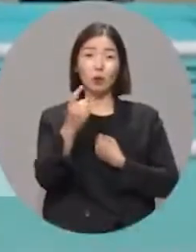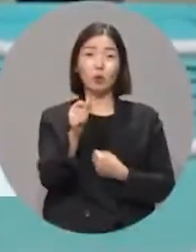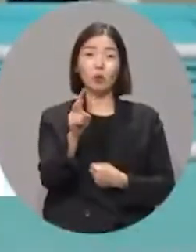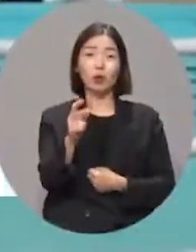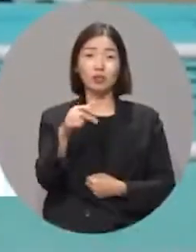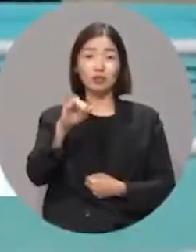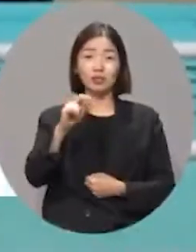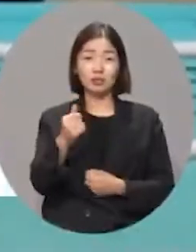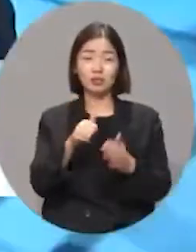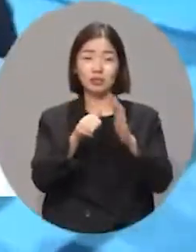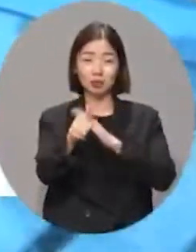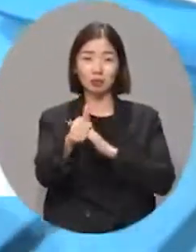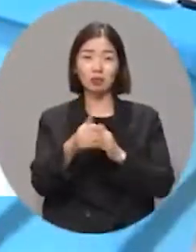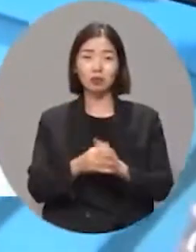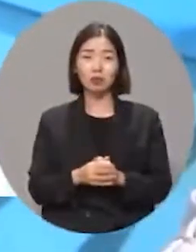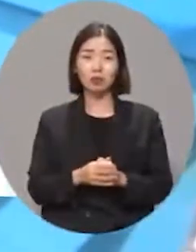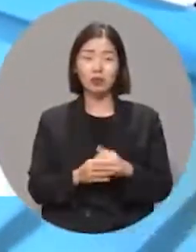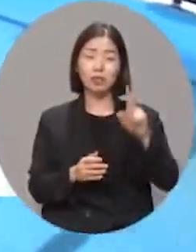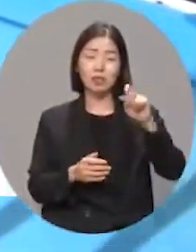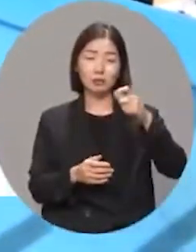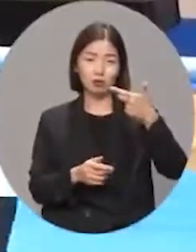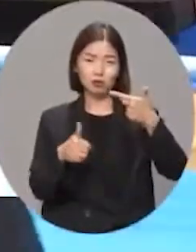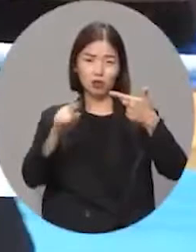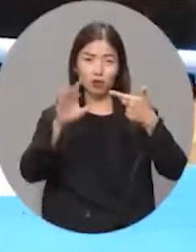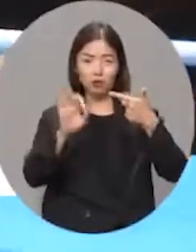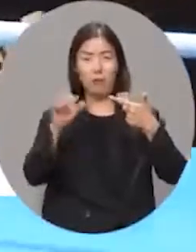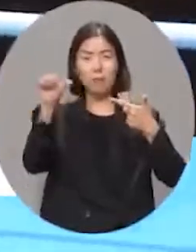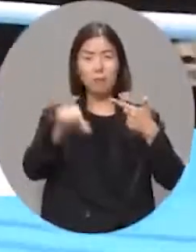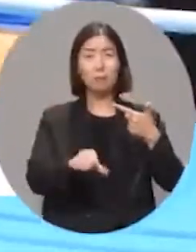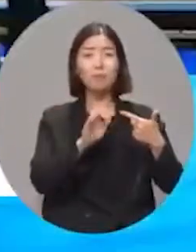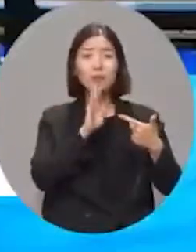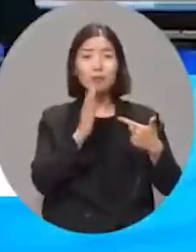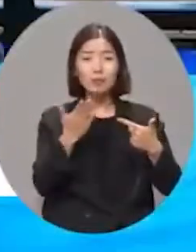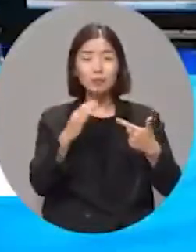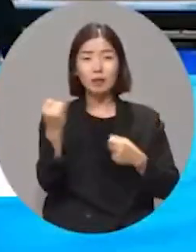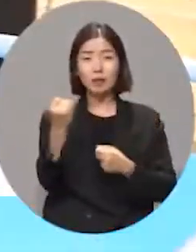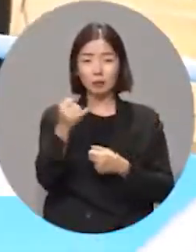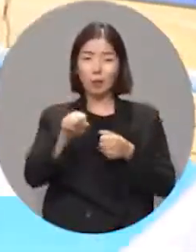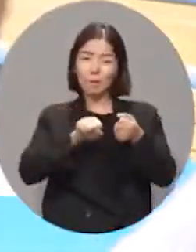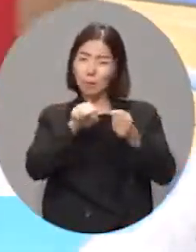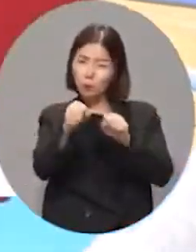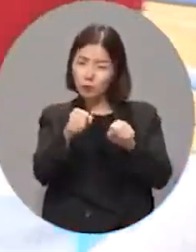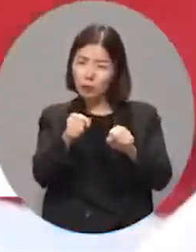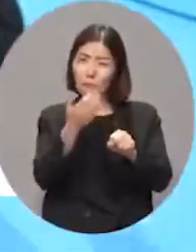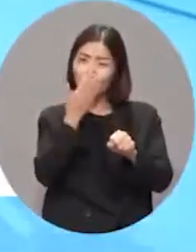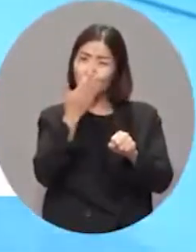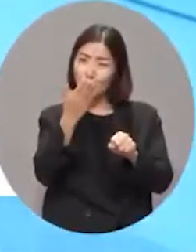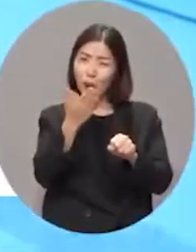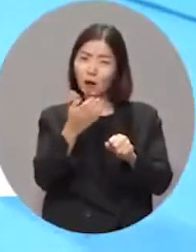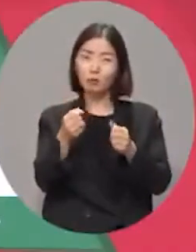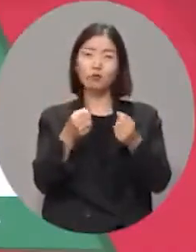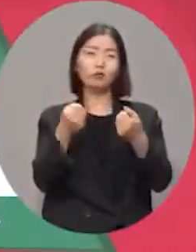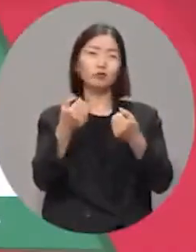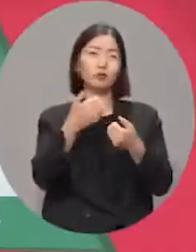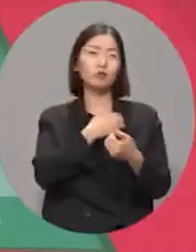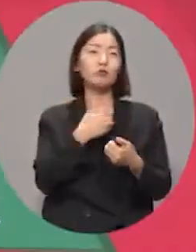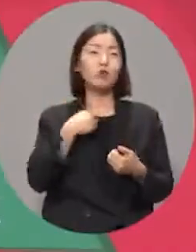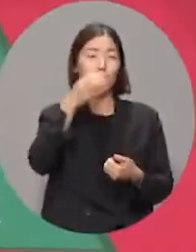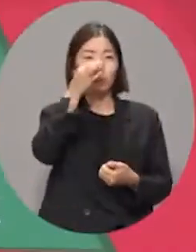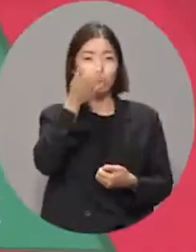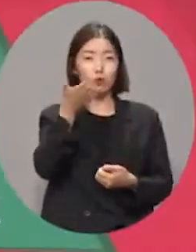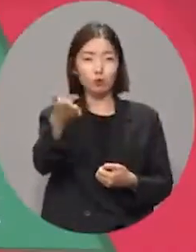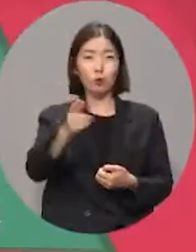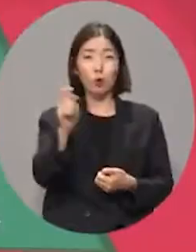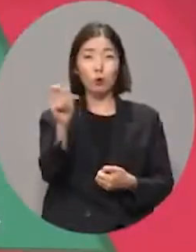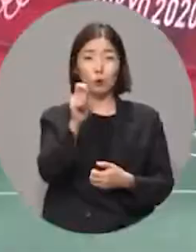선수. 이번에는 16강전에서 고배를 마셨지만 여자 복싱의 가능성을 보여줬습니다. 고창